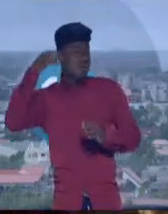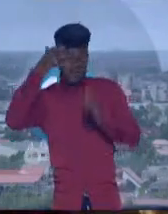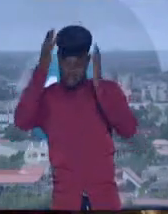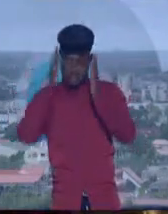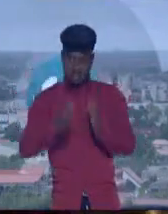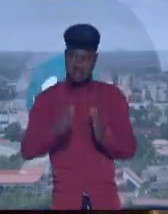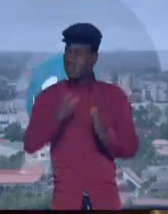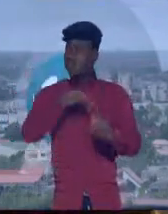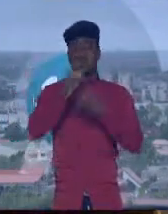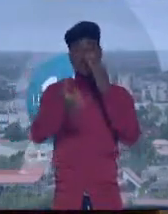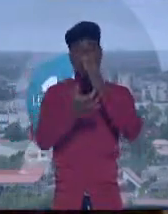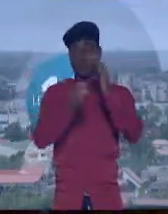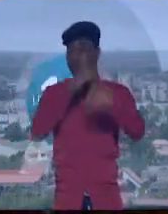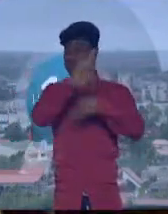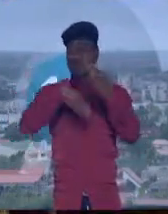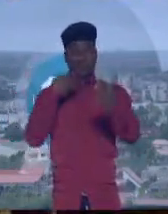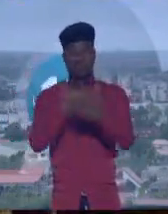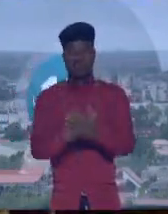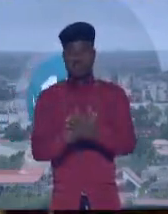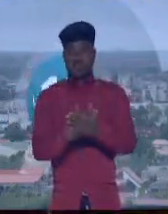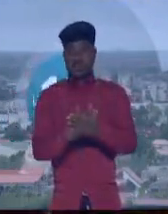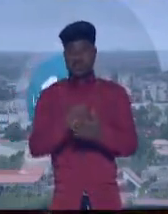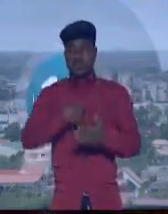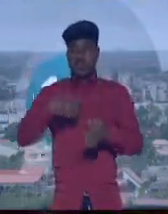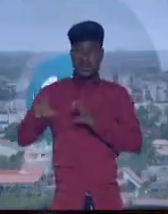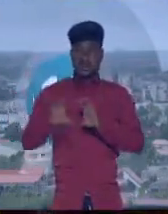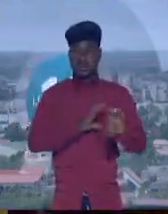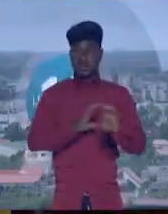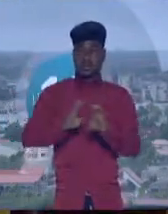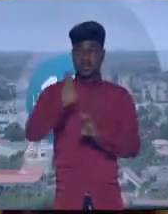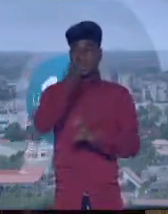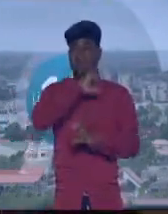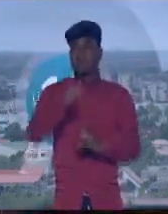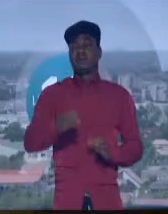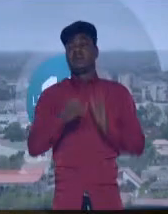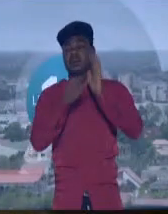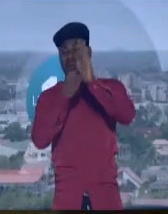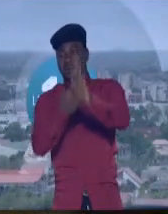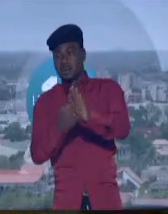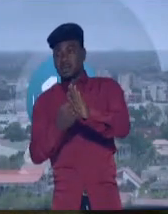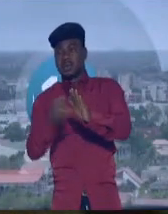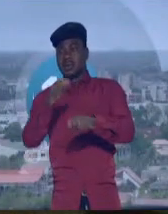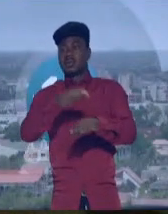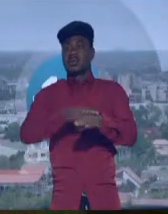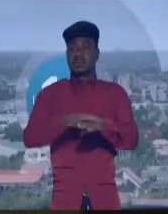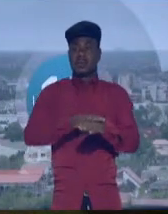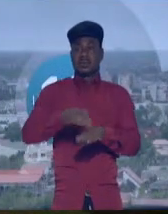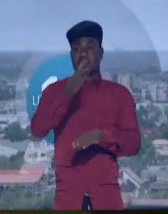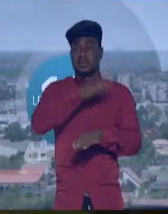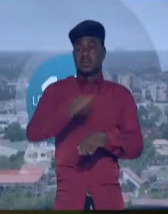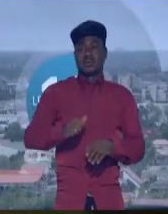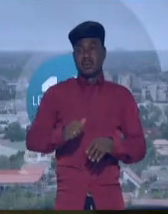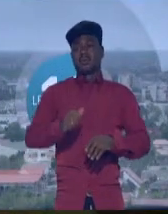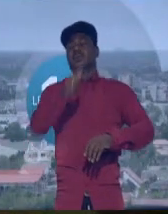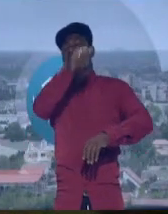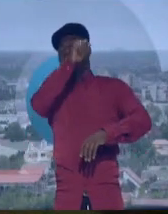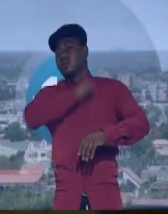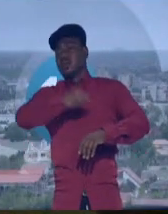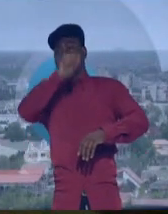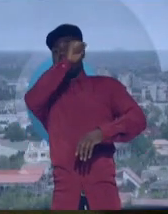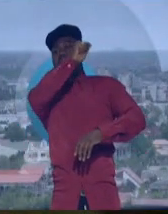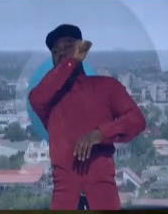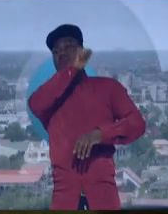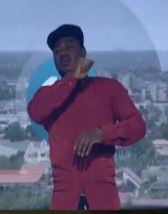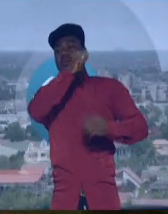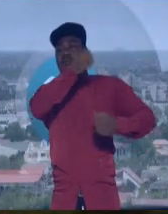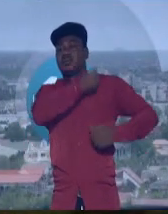le monde. J'ai fait un portrait sur l'adjudant Tiemami Pascal Doé, tombé le 5